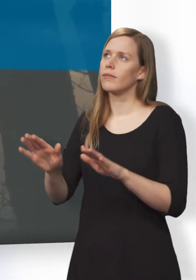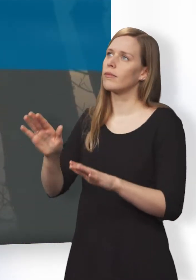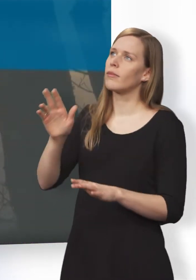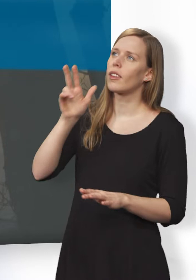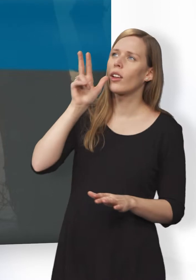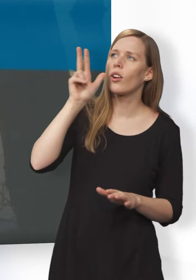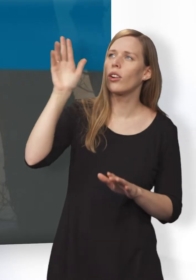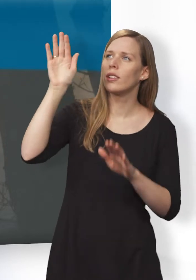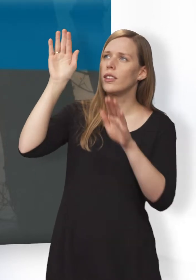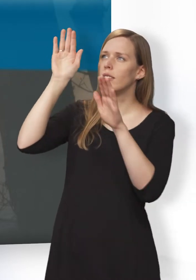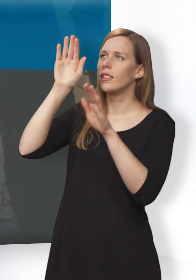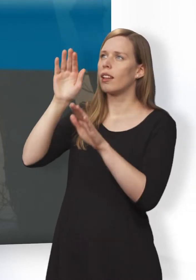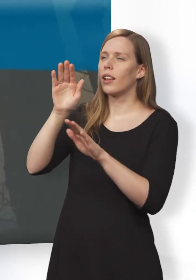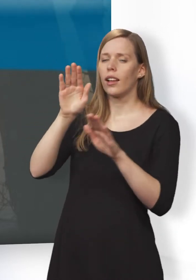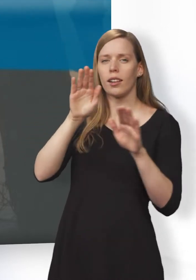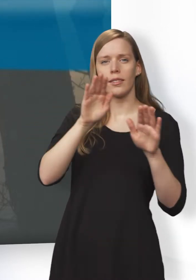siegen